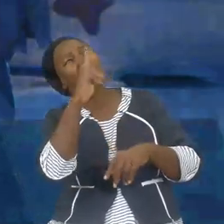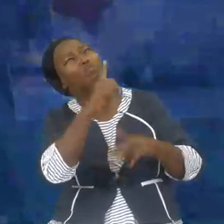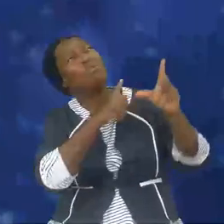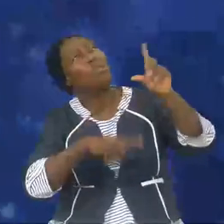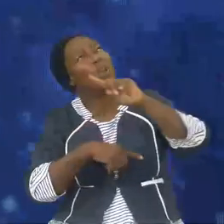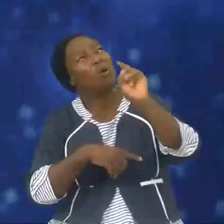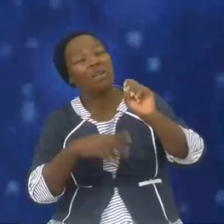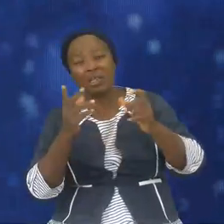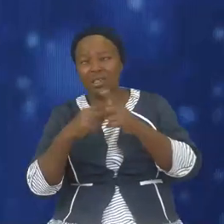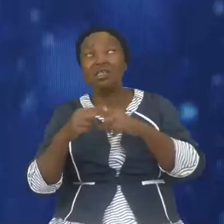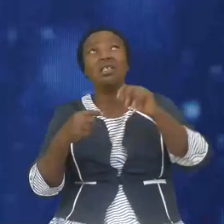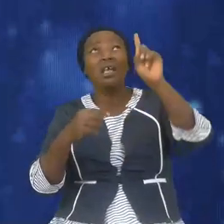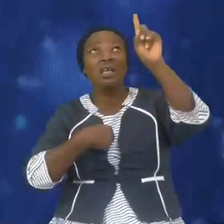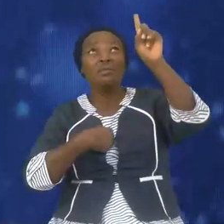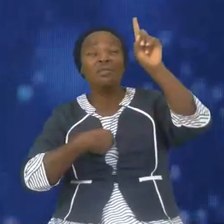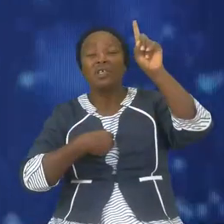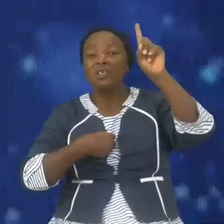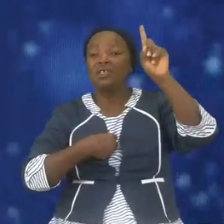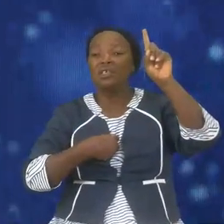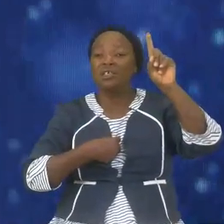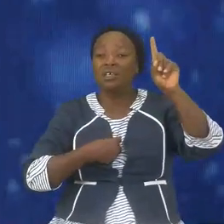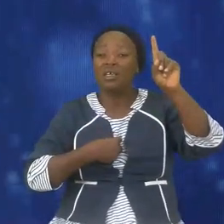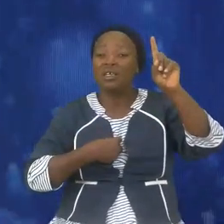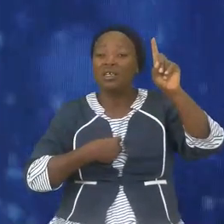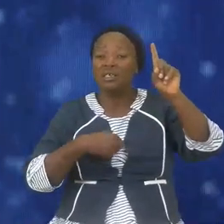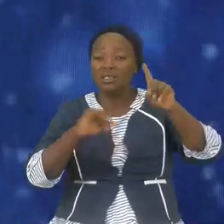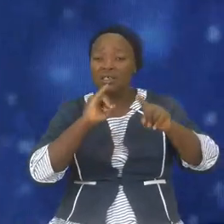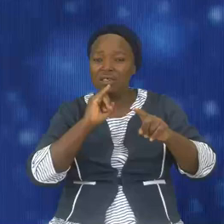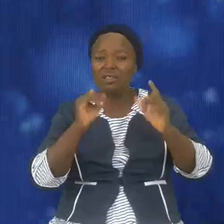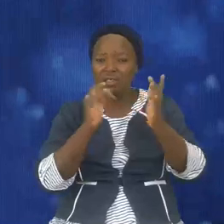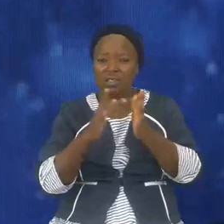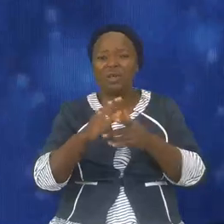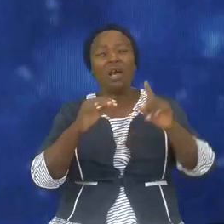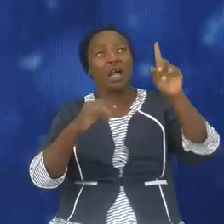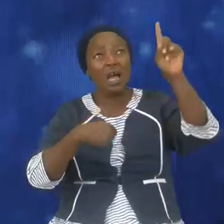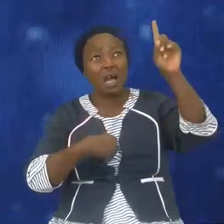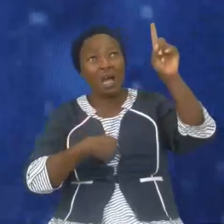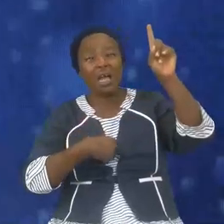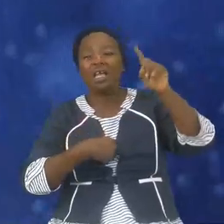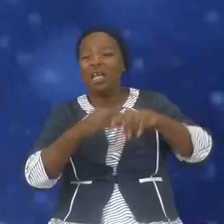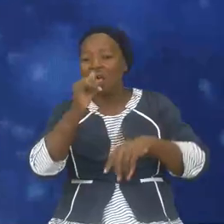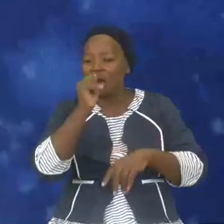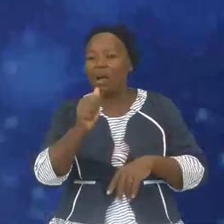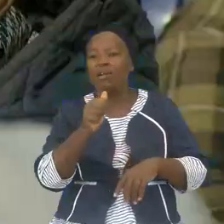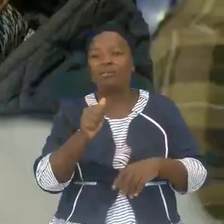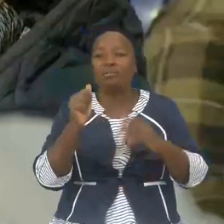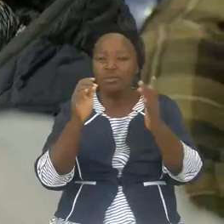pour dire, « Qui es-tu, Seigneur ?» Et il dit, « Je suis Jésus. » Pas « J'étais, je suis